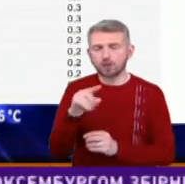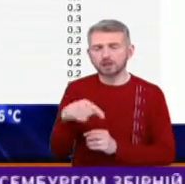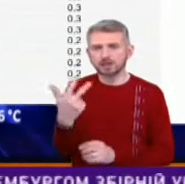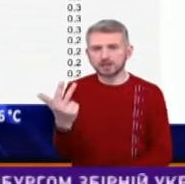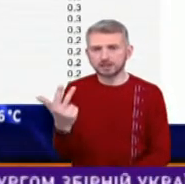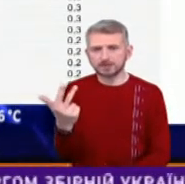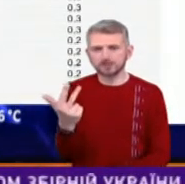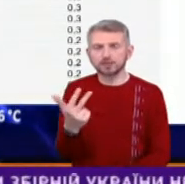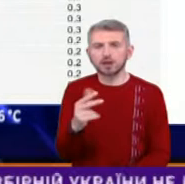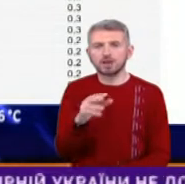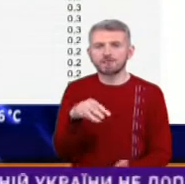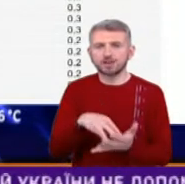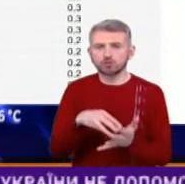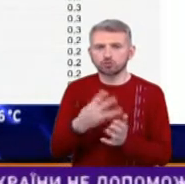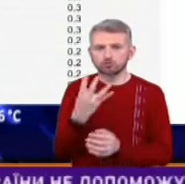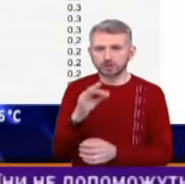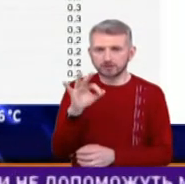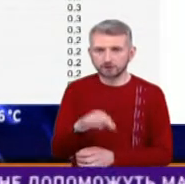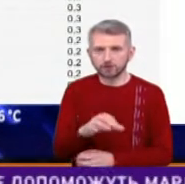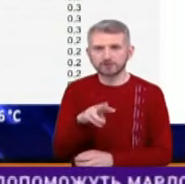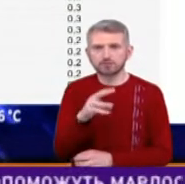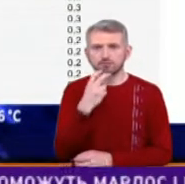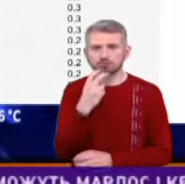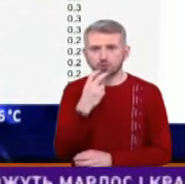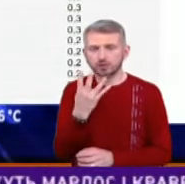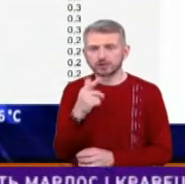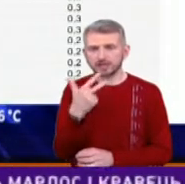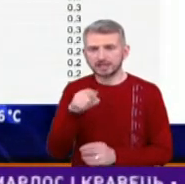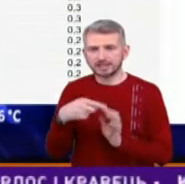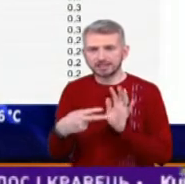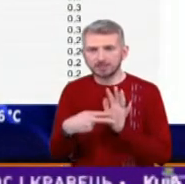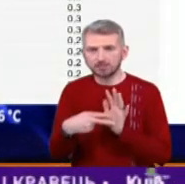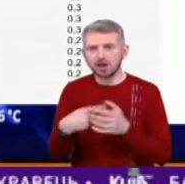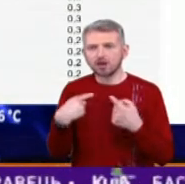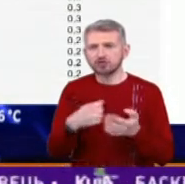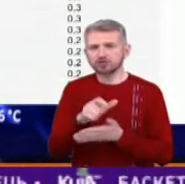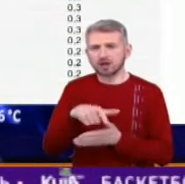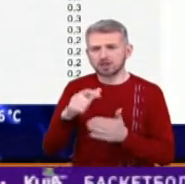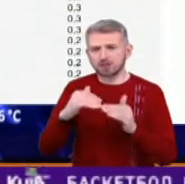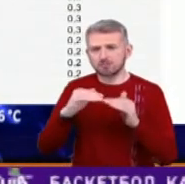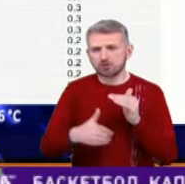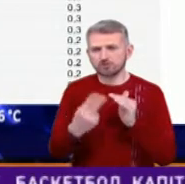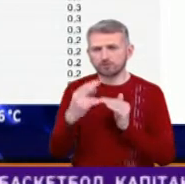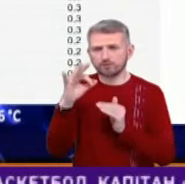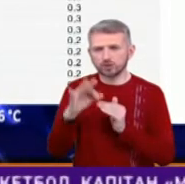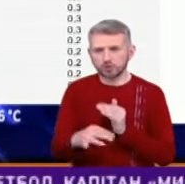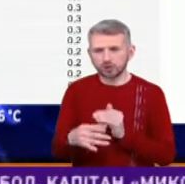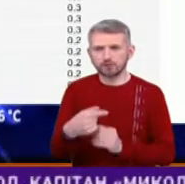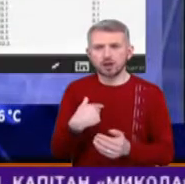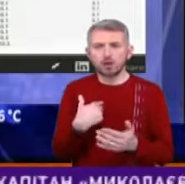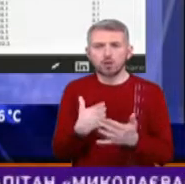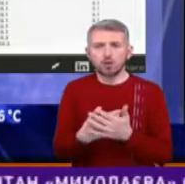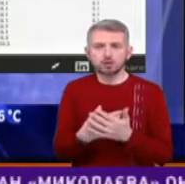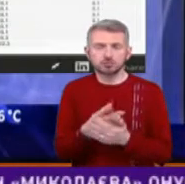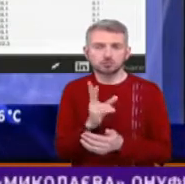5,3%, Олександр Вілкул – 4, Ігор Смешко – 3,7. Рейтинг інших кандидатів – нижче 2%. От моделювання другого